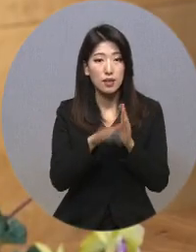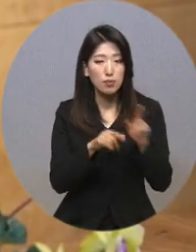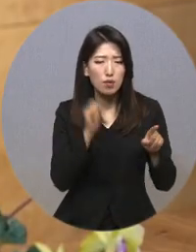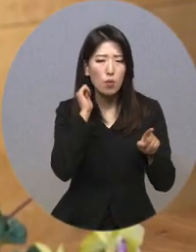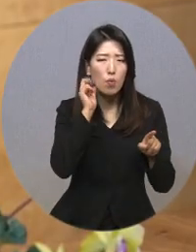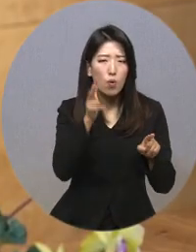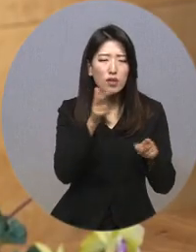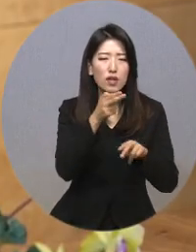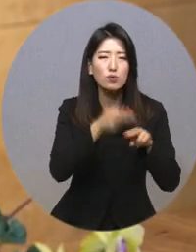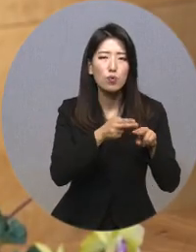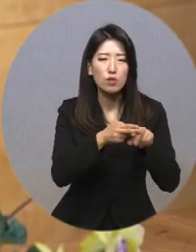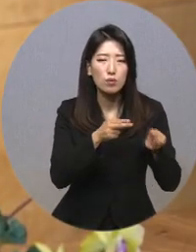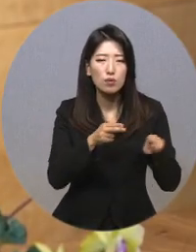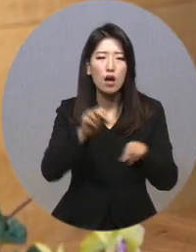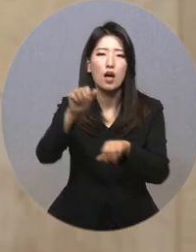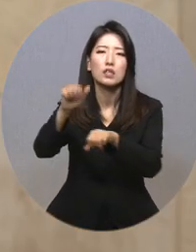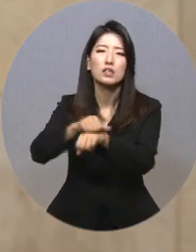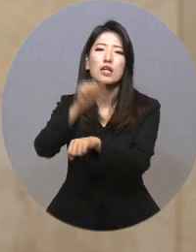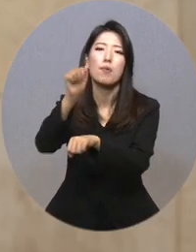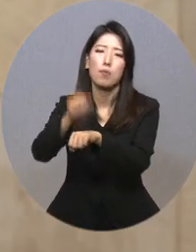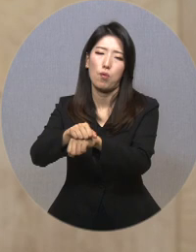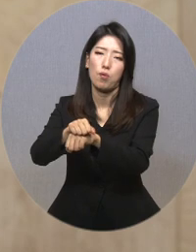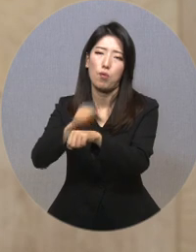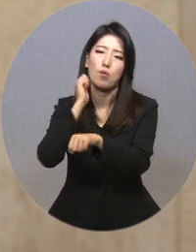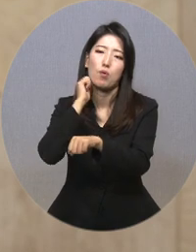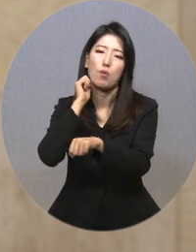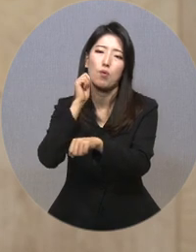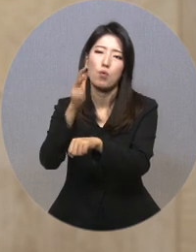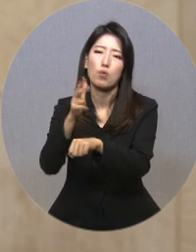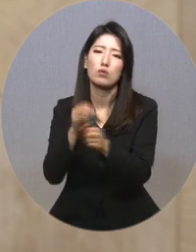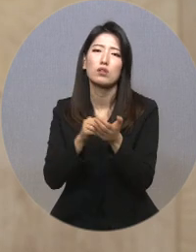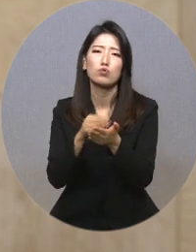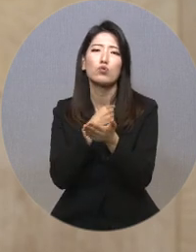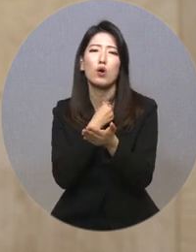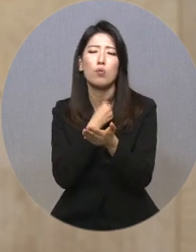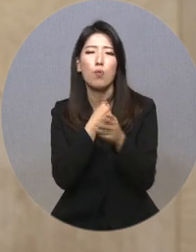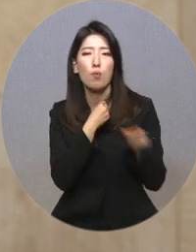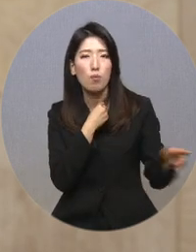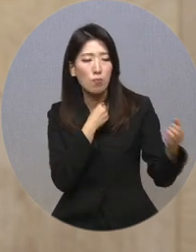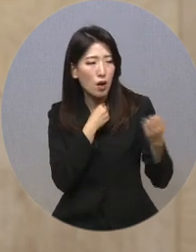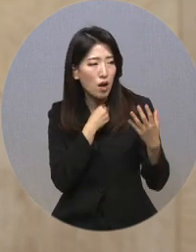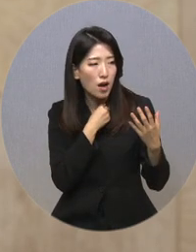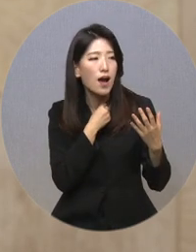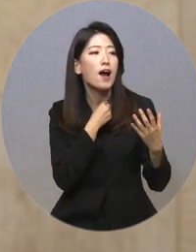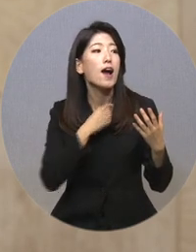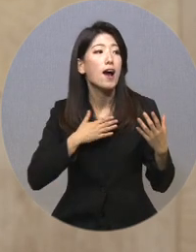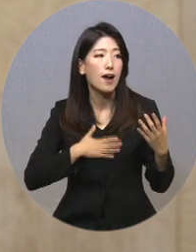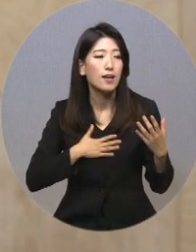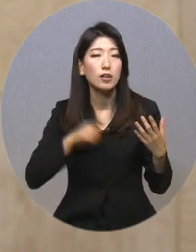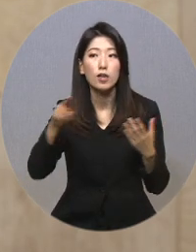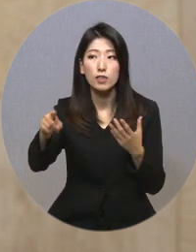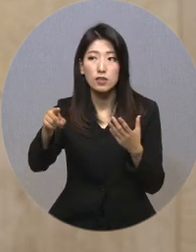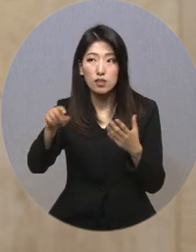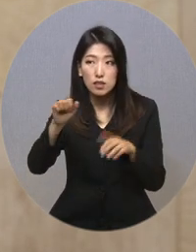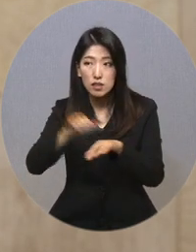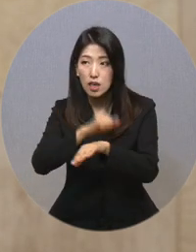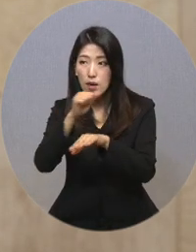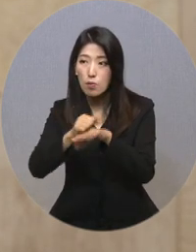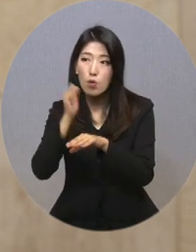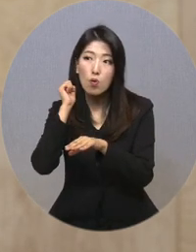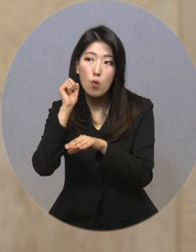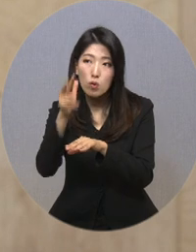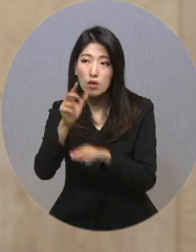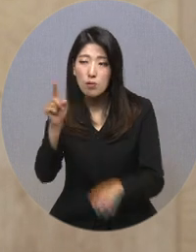학생들이 싱가포르의 그 호텔에, 특급 호텔에 취업하는 것을 굉장히 선호했습니다. 그래서 거기에 취업시키기 위해서 이